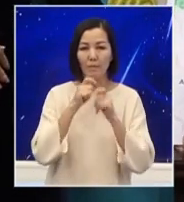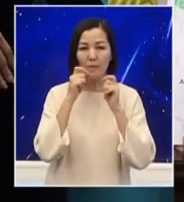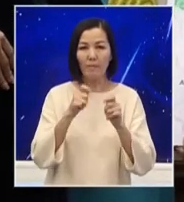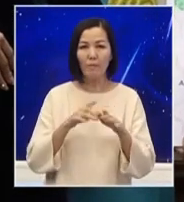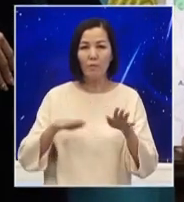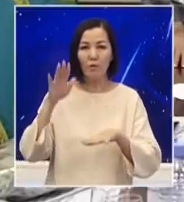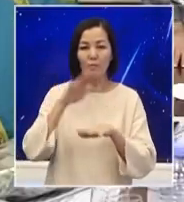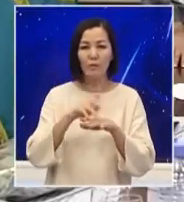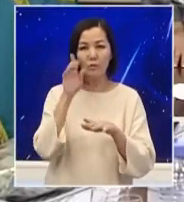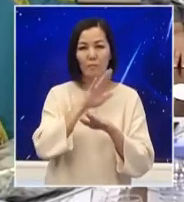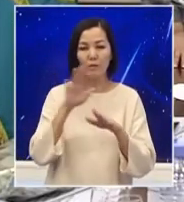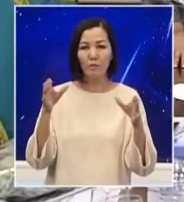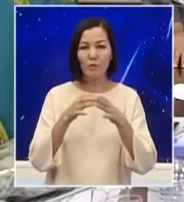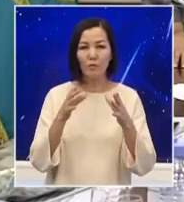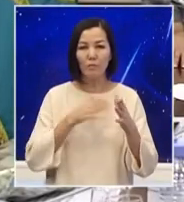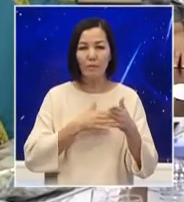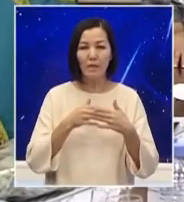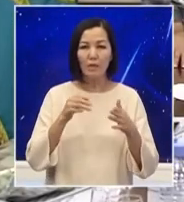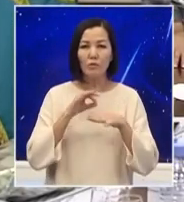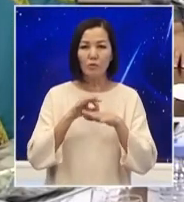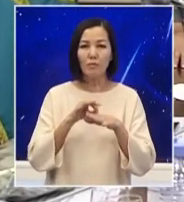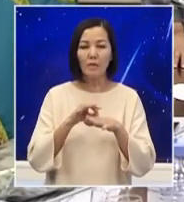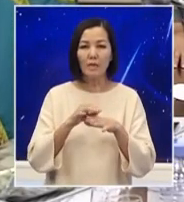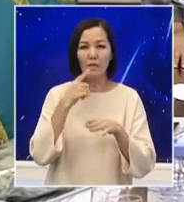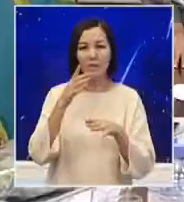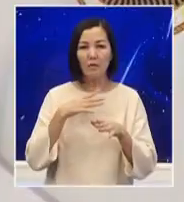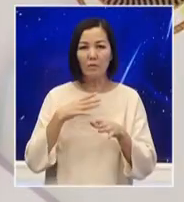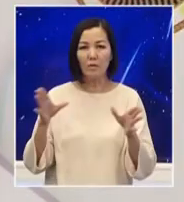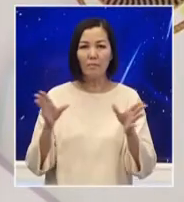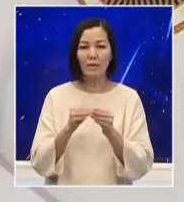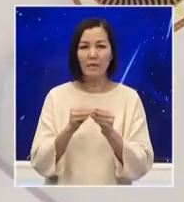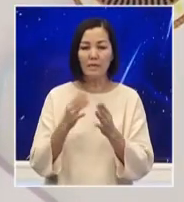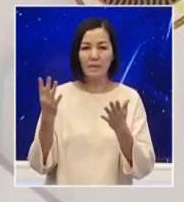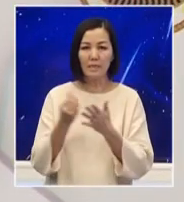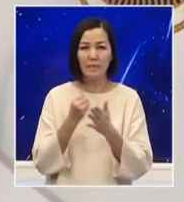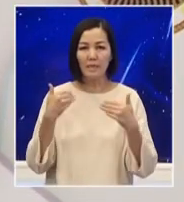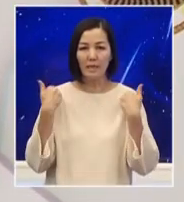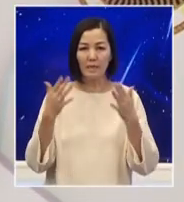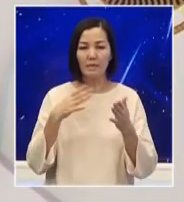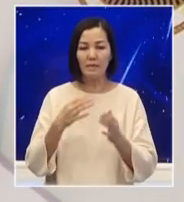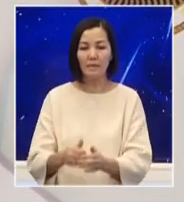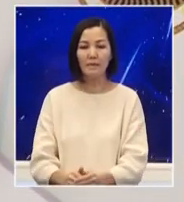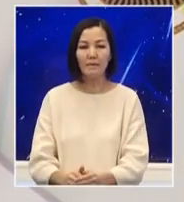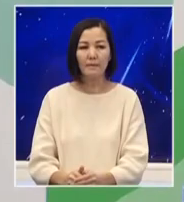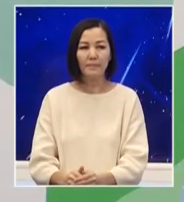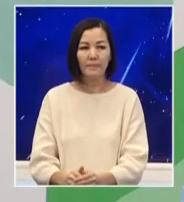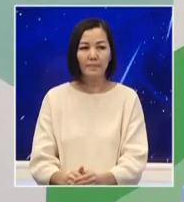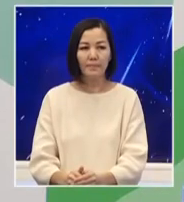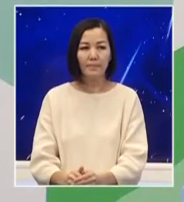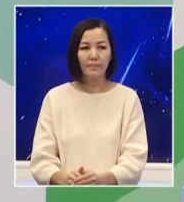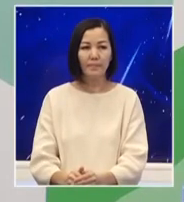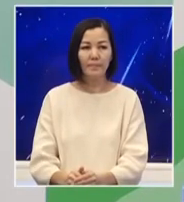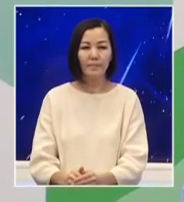басшысы үкіметтік емес ұйым жұмысының белсенді жүріп жатқандығын атап өтті. Бірлестіктердің ісіне сәттілік тіледі.